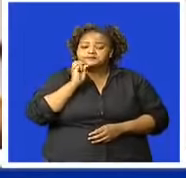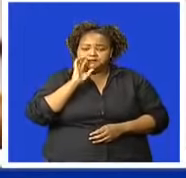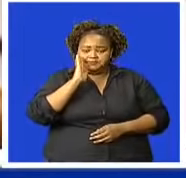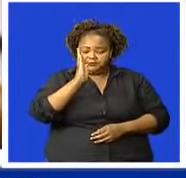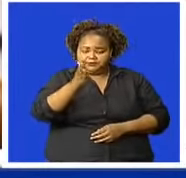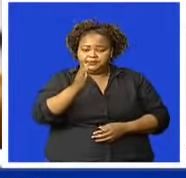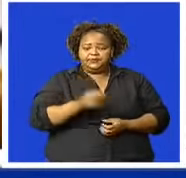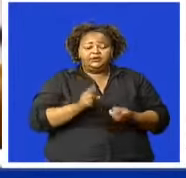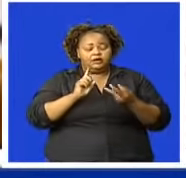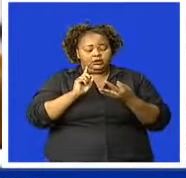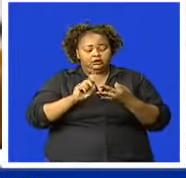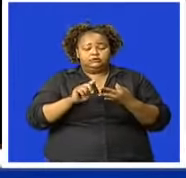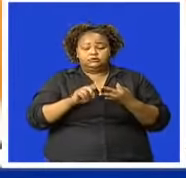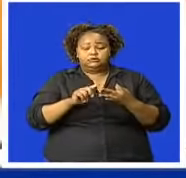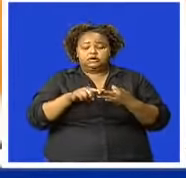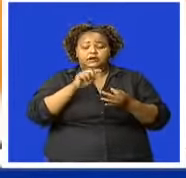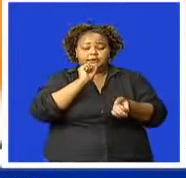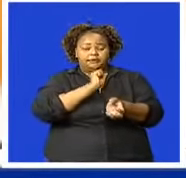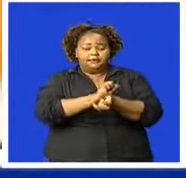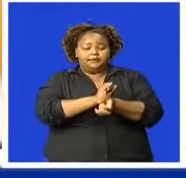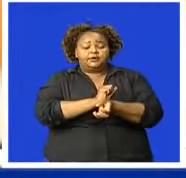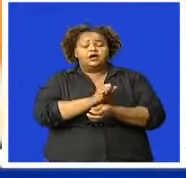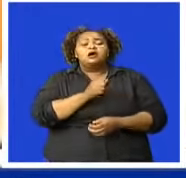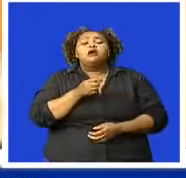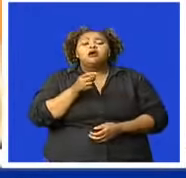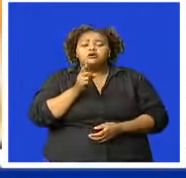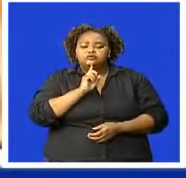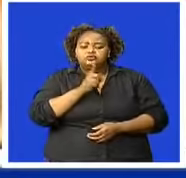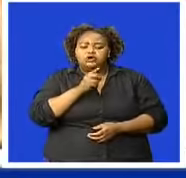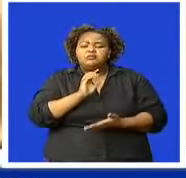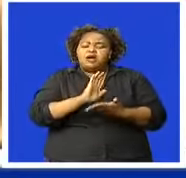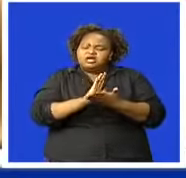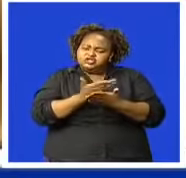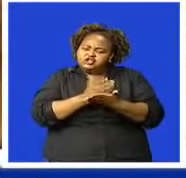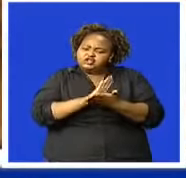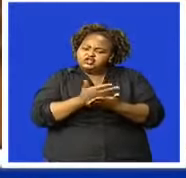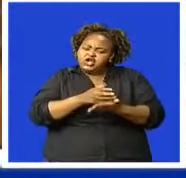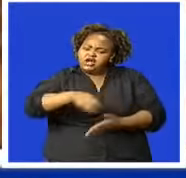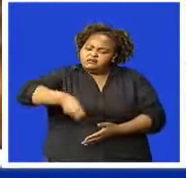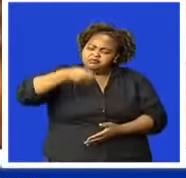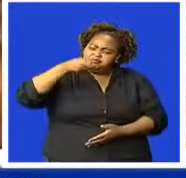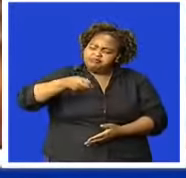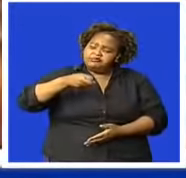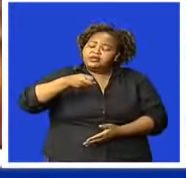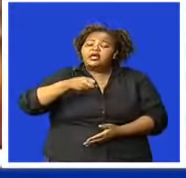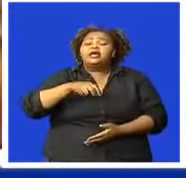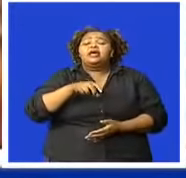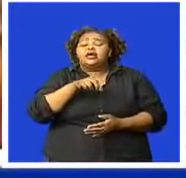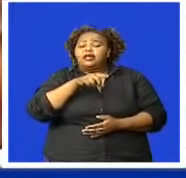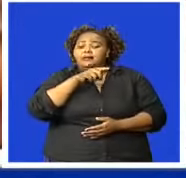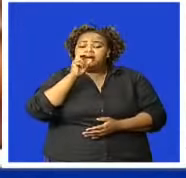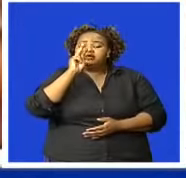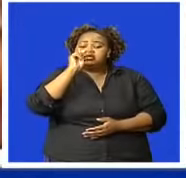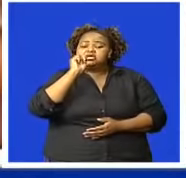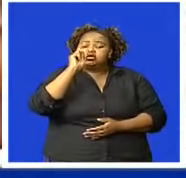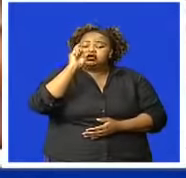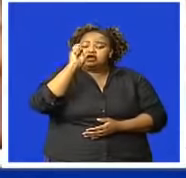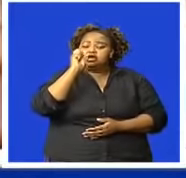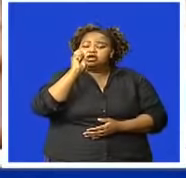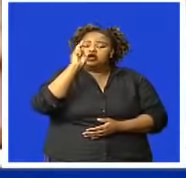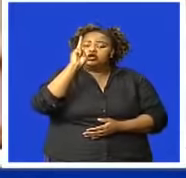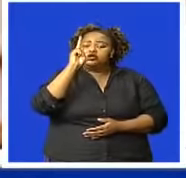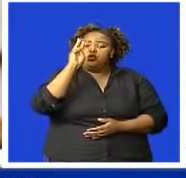basolakala ukuthi babelana lamasaka ensangu namcolisi Nxumalo Thabiso Myeni kanye nasifiso